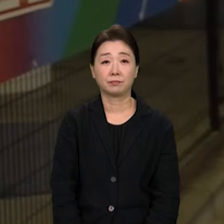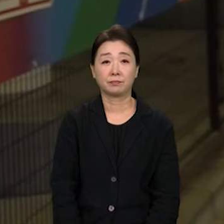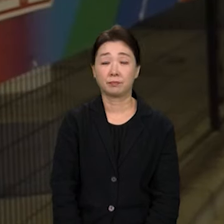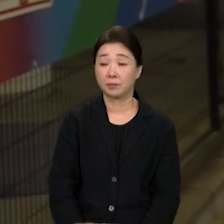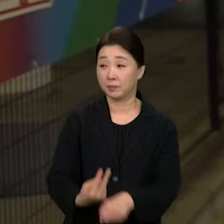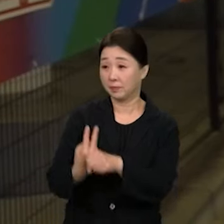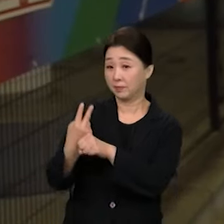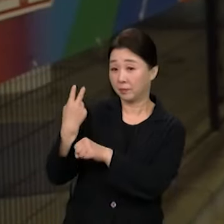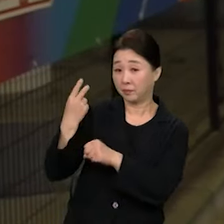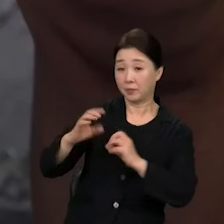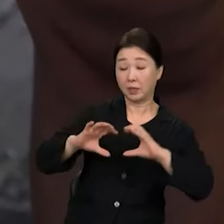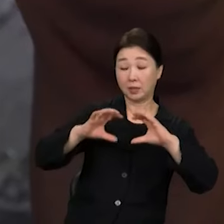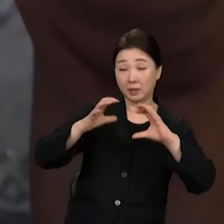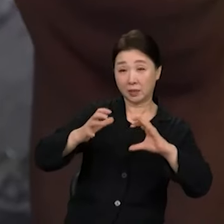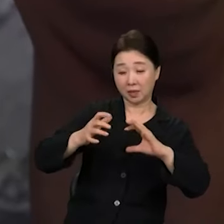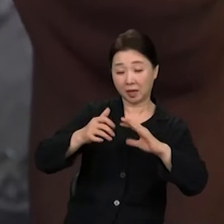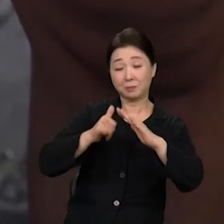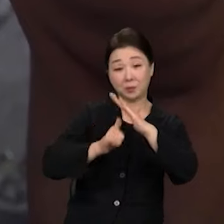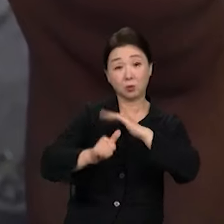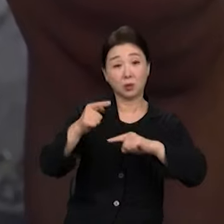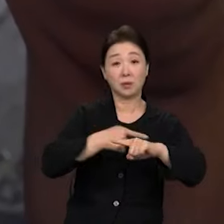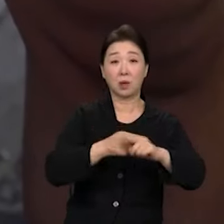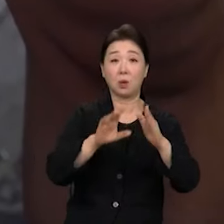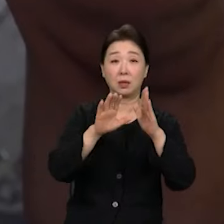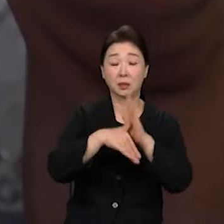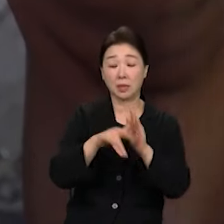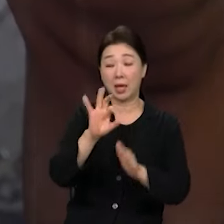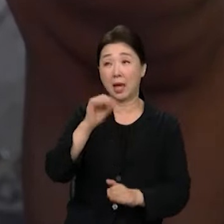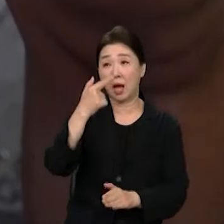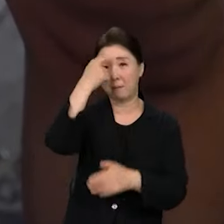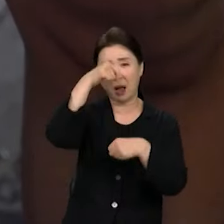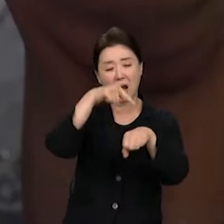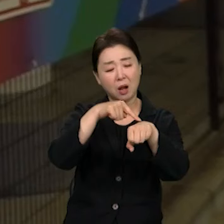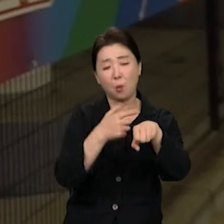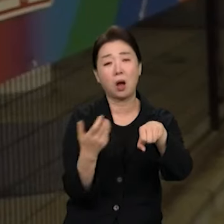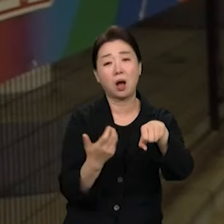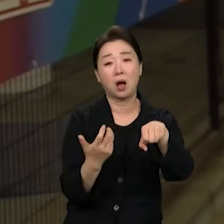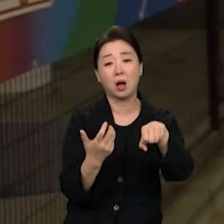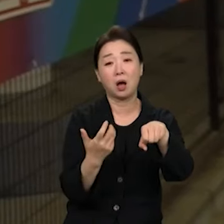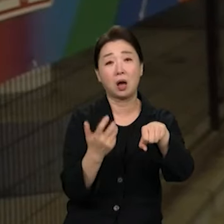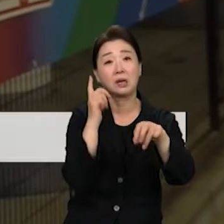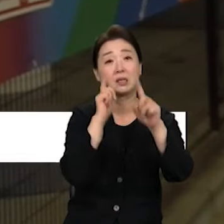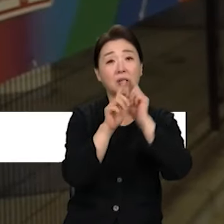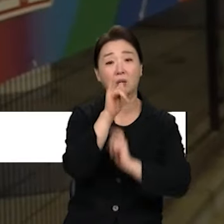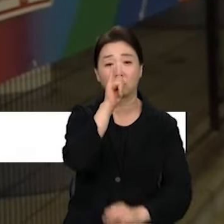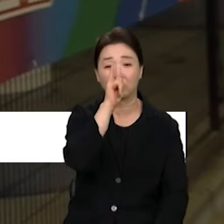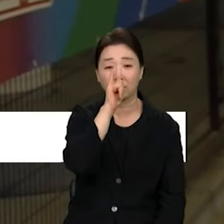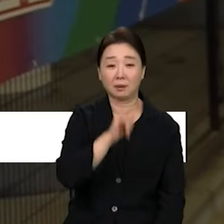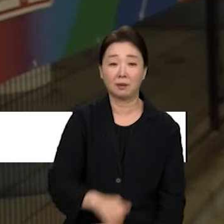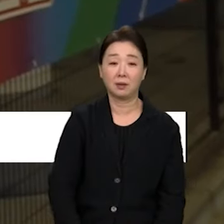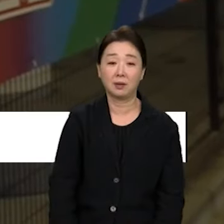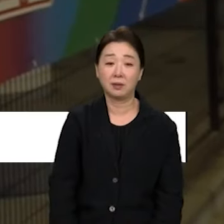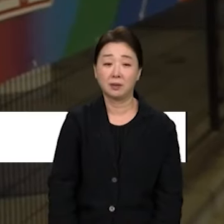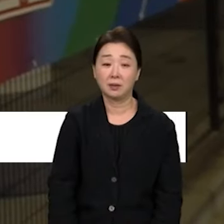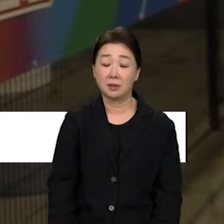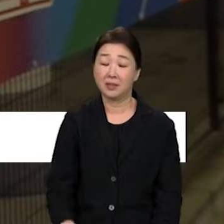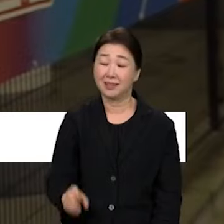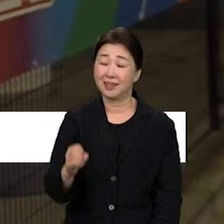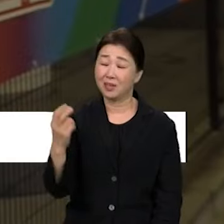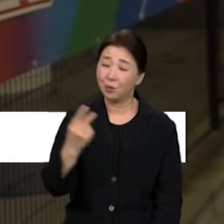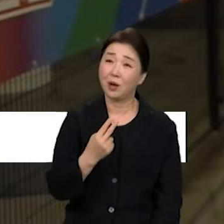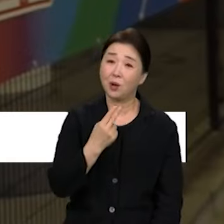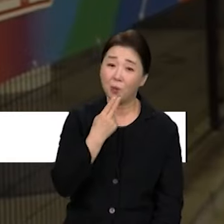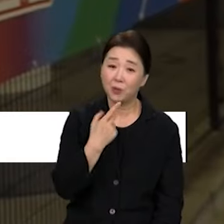2년 전 세계선수권 대회 당시 안세영은 발목 부상에 시달렸습니다. 다시 오지 않을 경기처럼 뛰어야